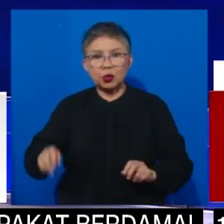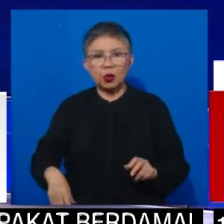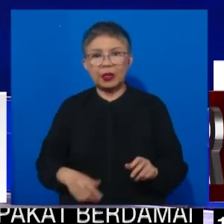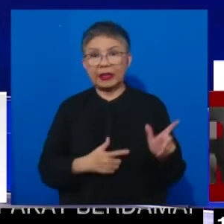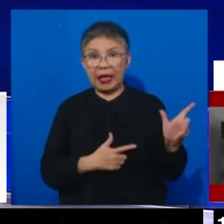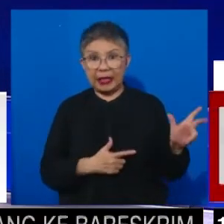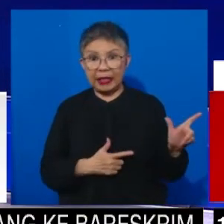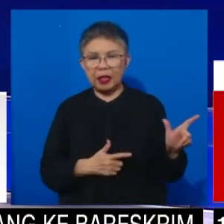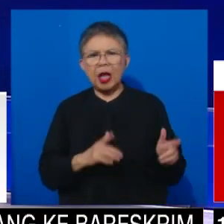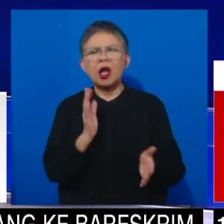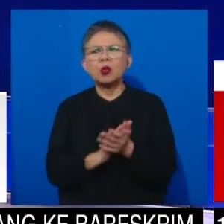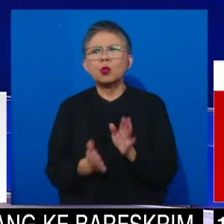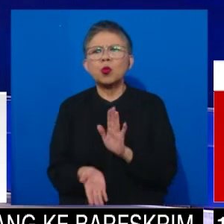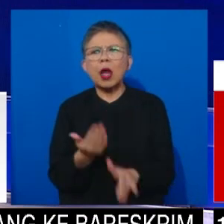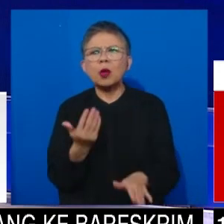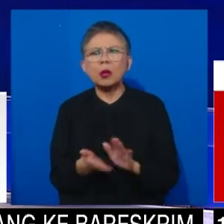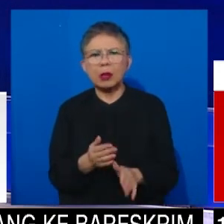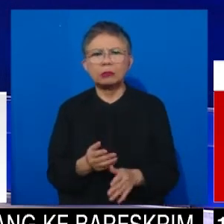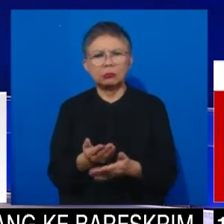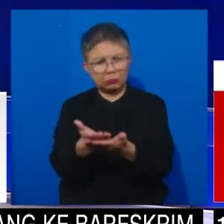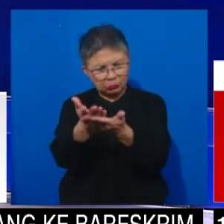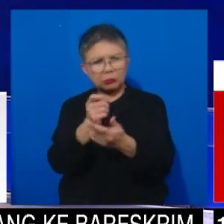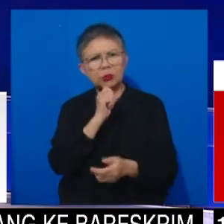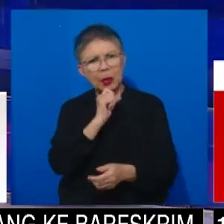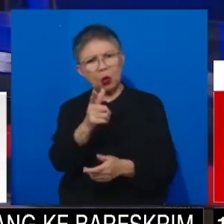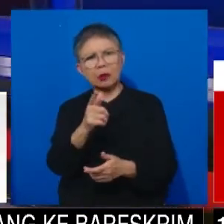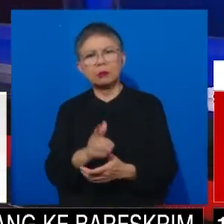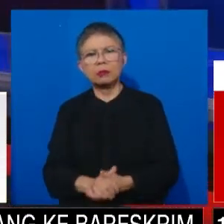TNI pun terus berulang. Kita simak laporan khas redaksi berikut ini.